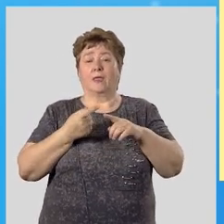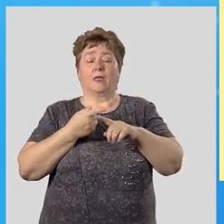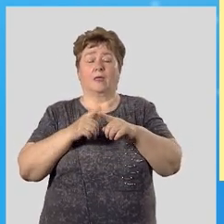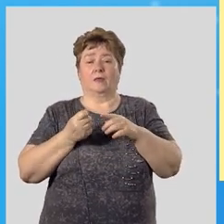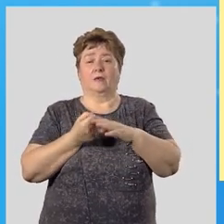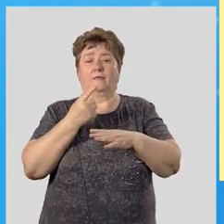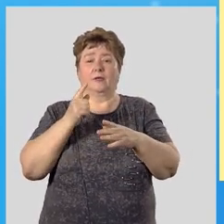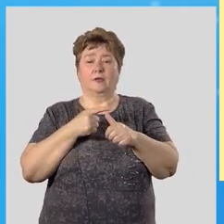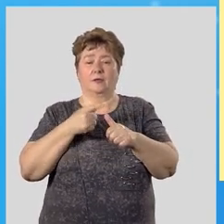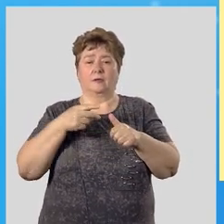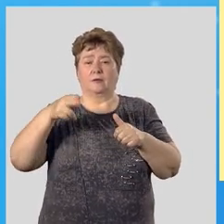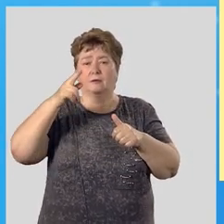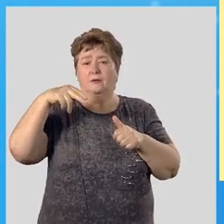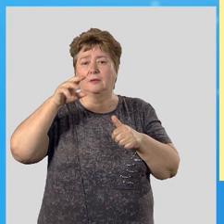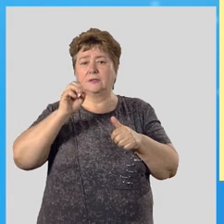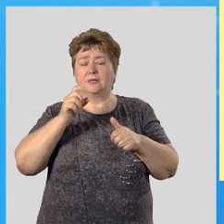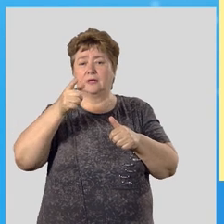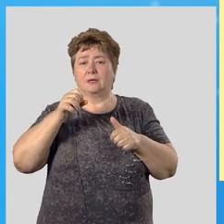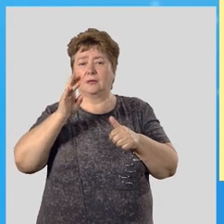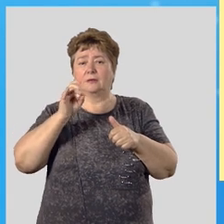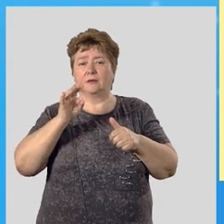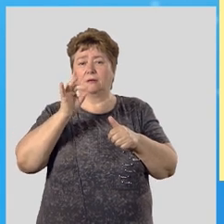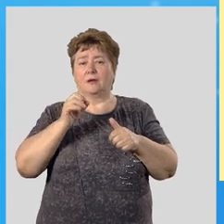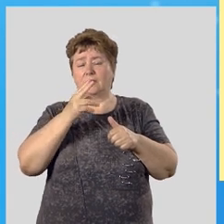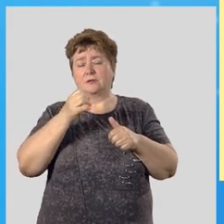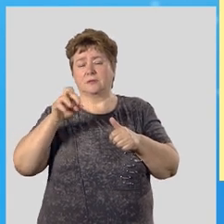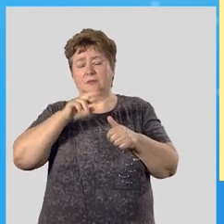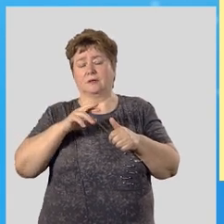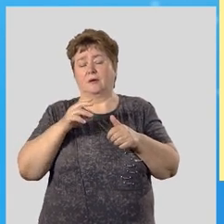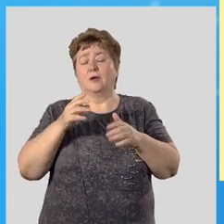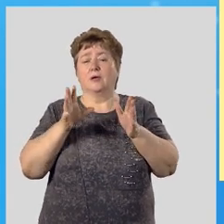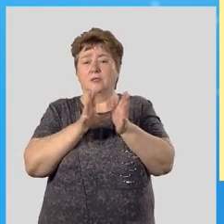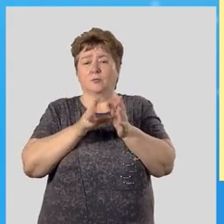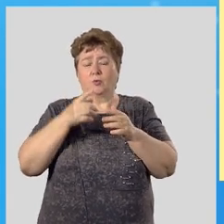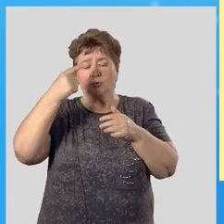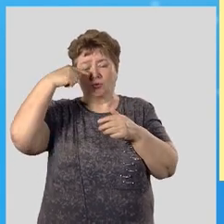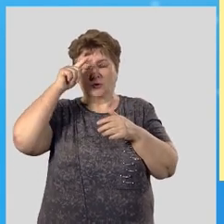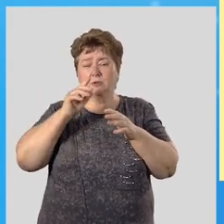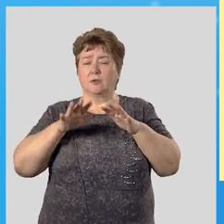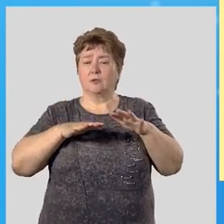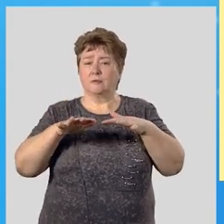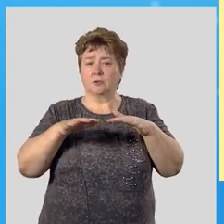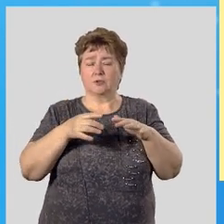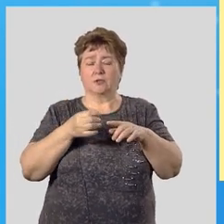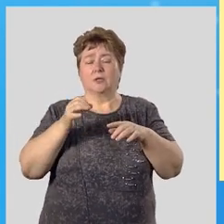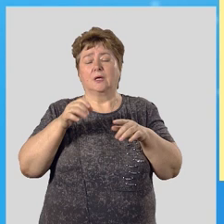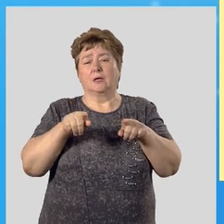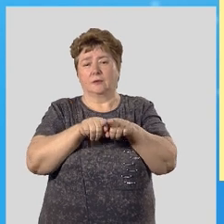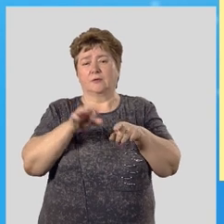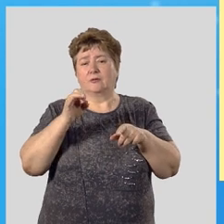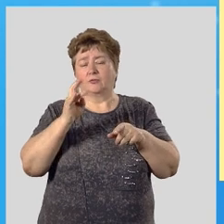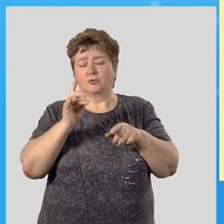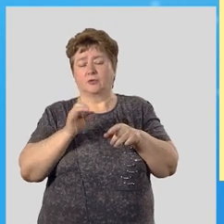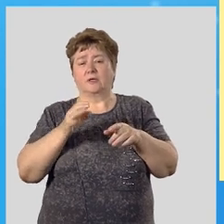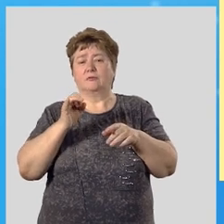явление называется дегенерацией. С помощью ресничек передвигаются такие инфузории,